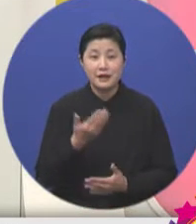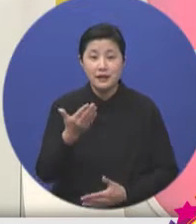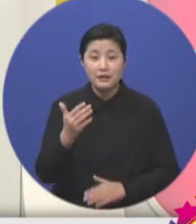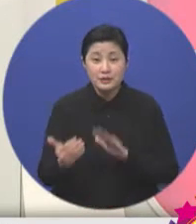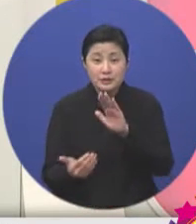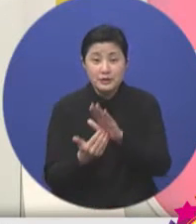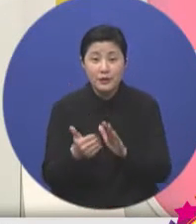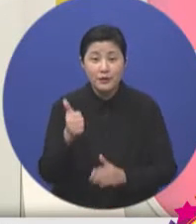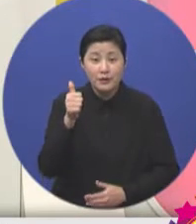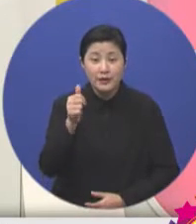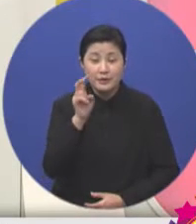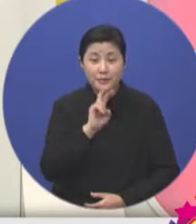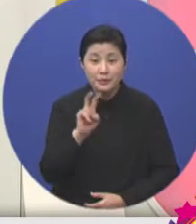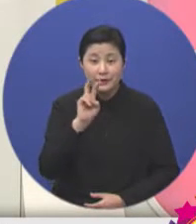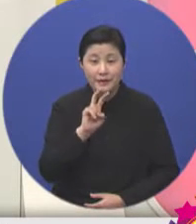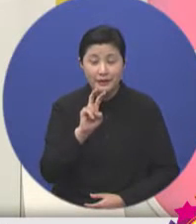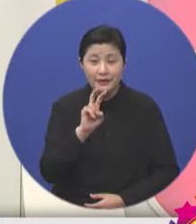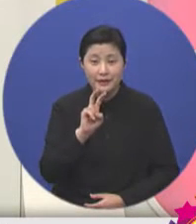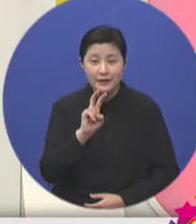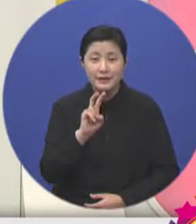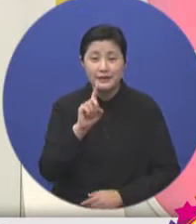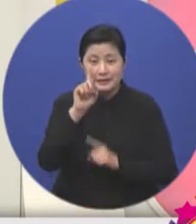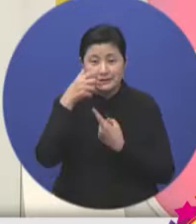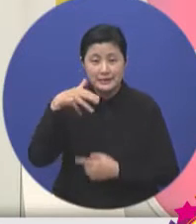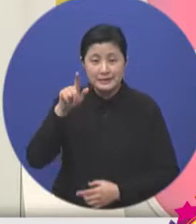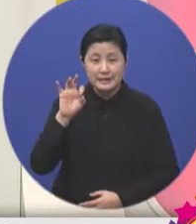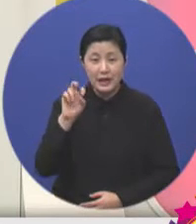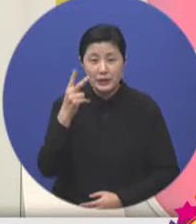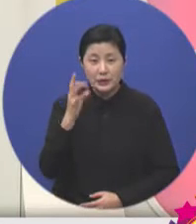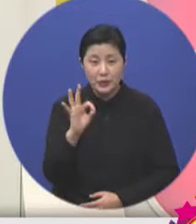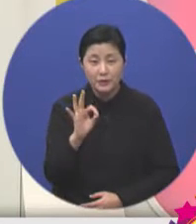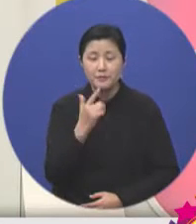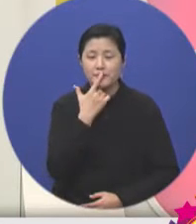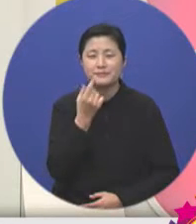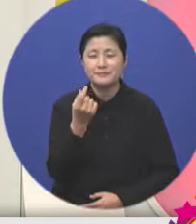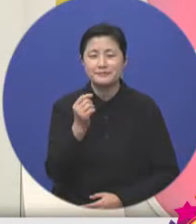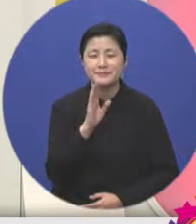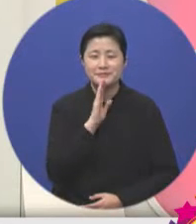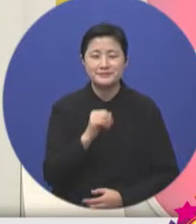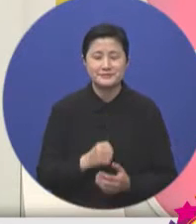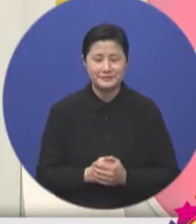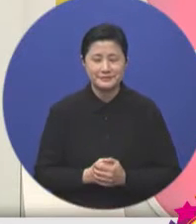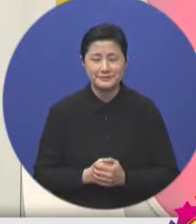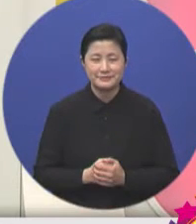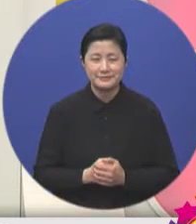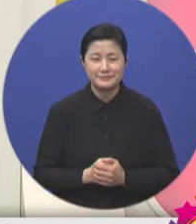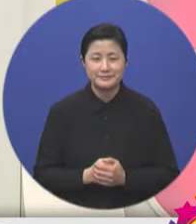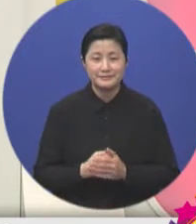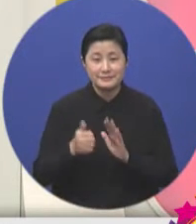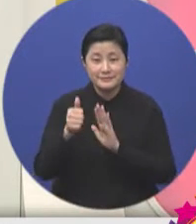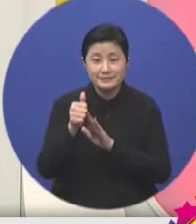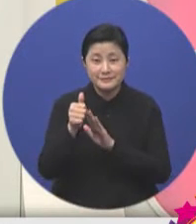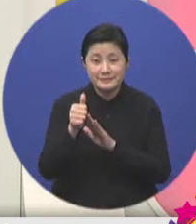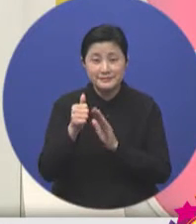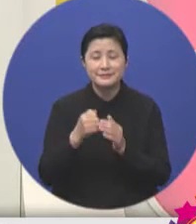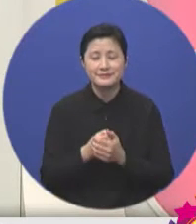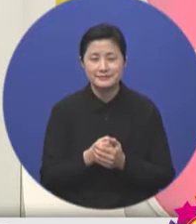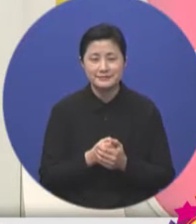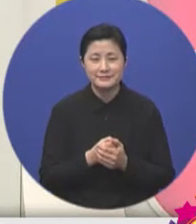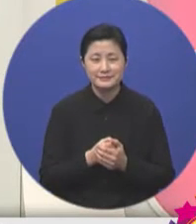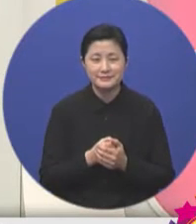당신이 최고야. 이창용 씨까요? 네, 네. 네, 네, 네. 아버님. 네,